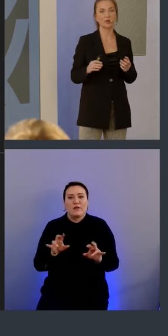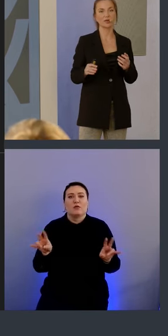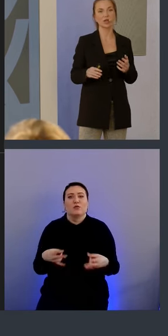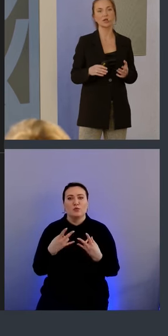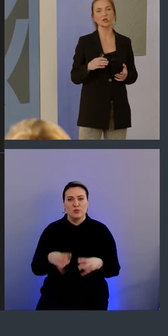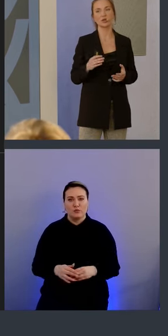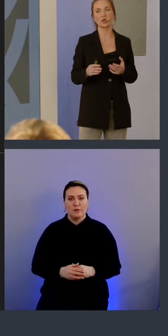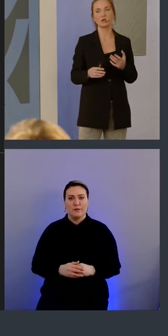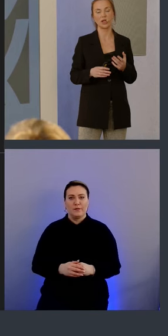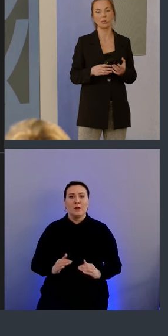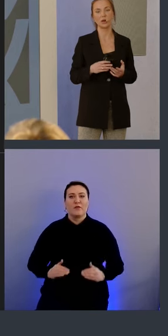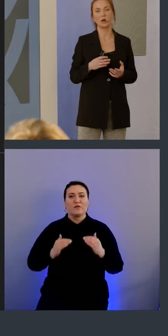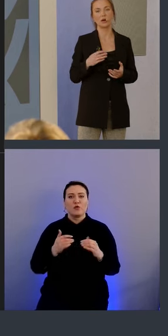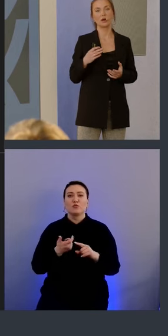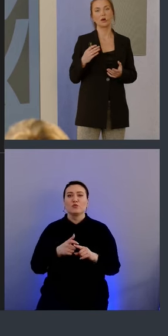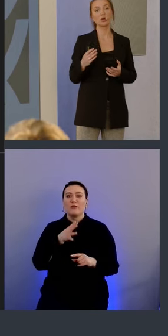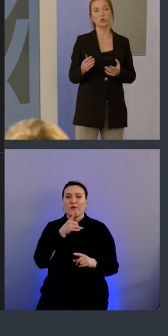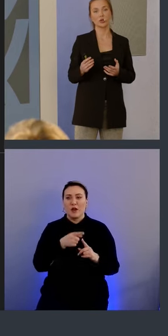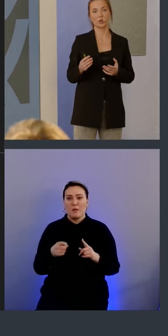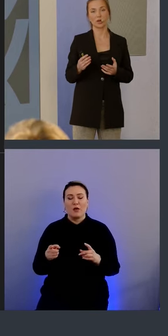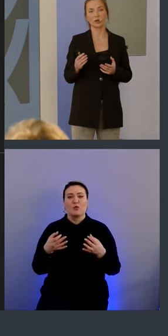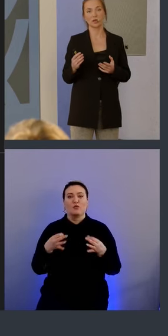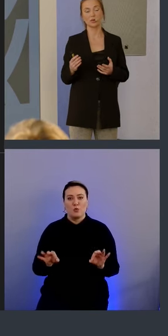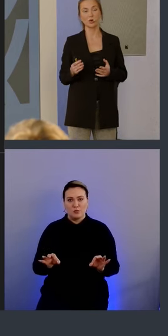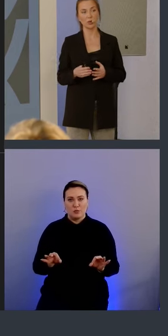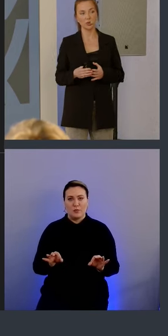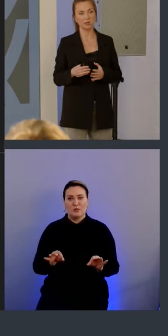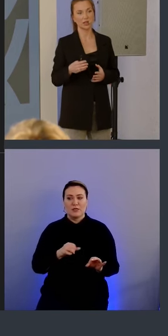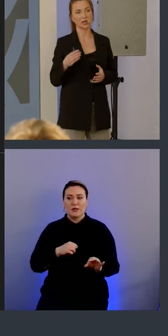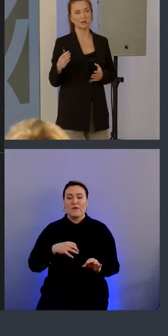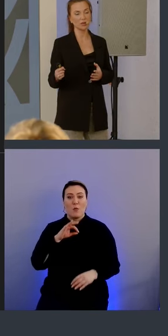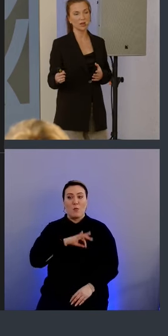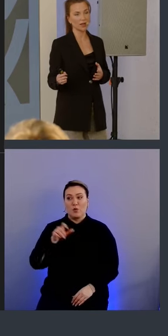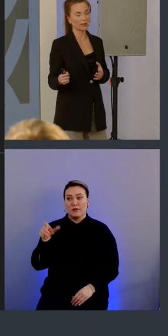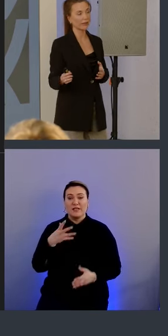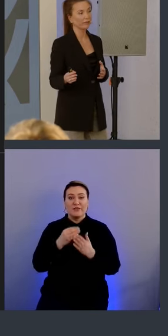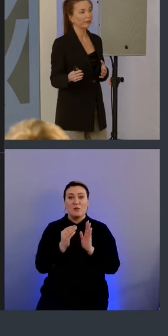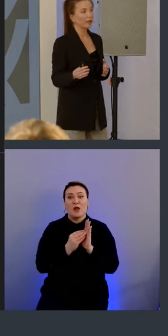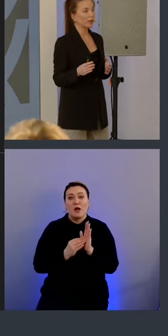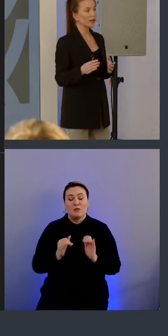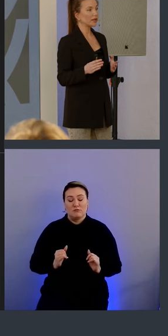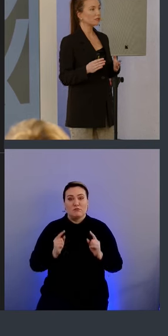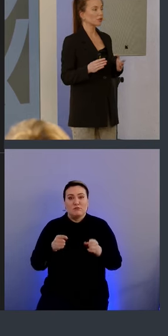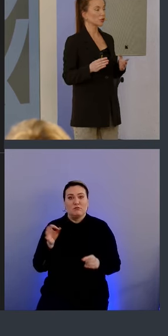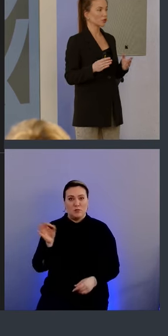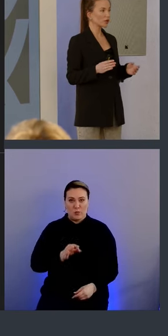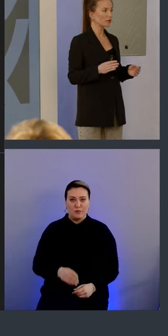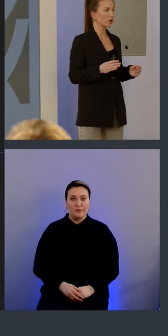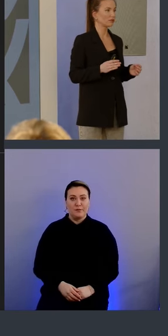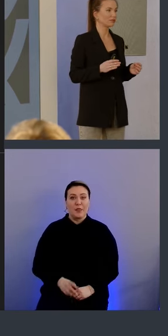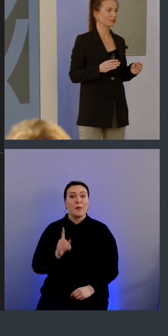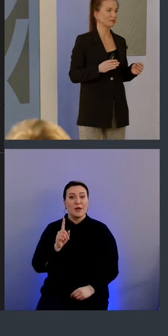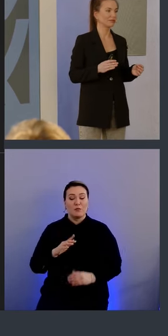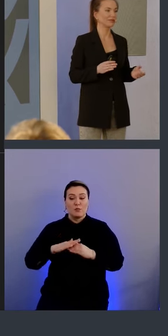То есть повышается очень время доступа самого пользователя к своим данным. При этом